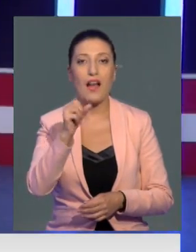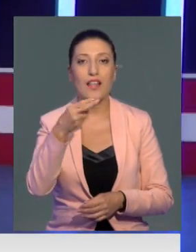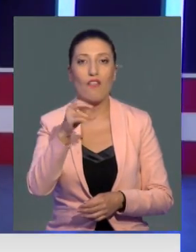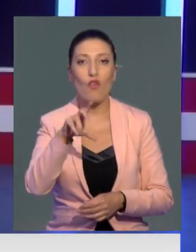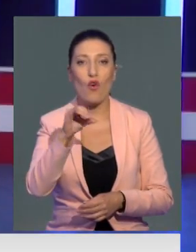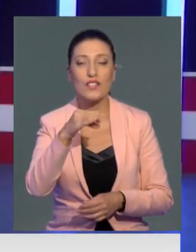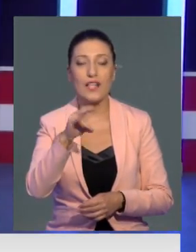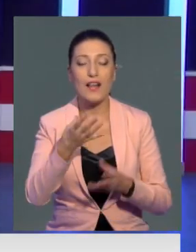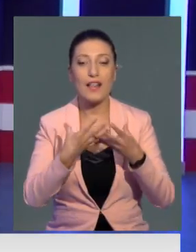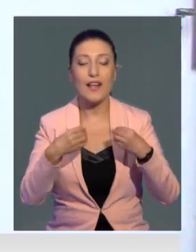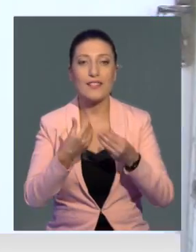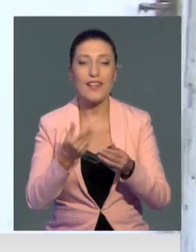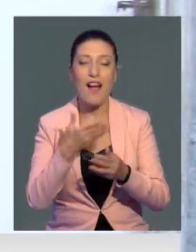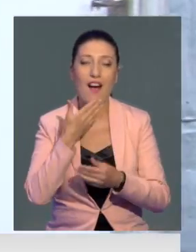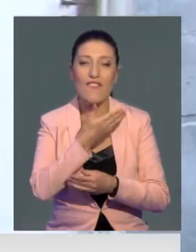տան շինարարությունը։